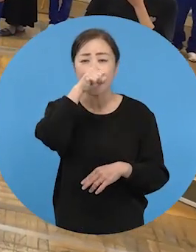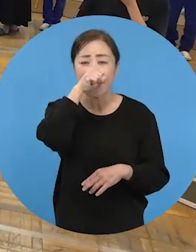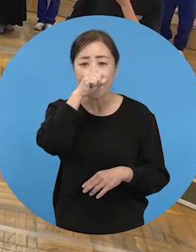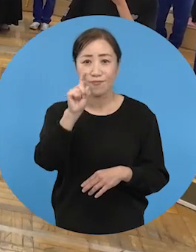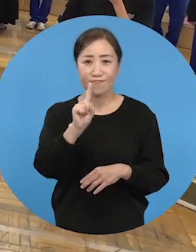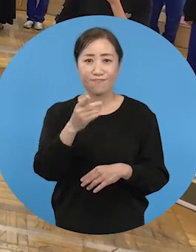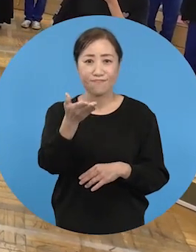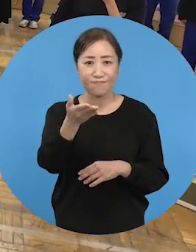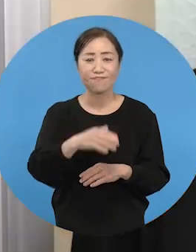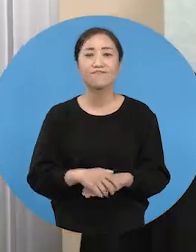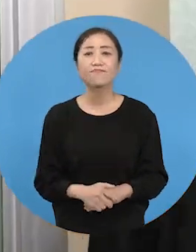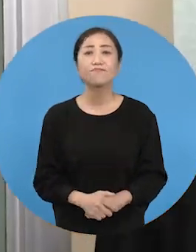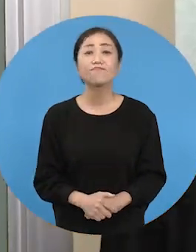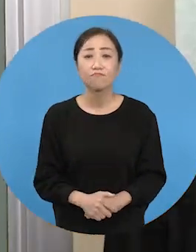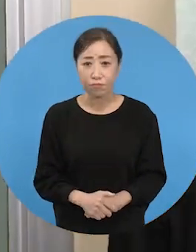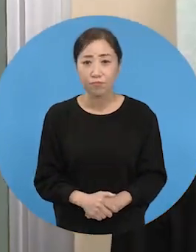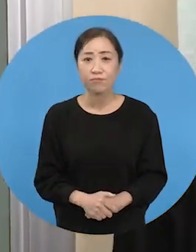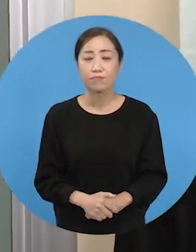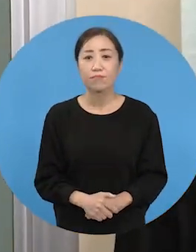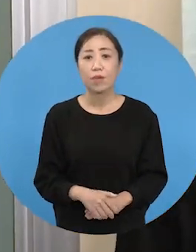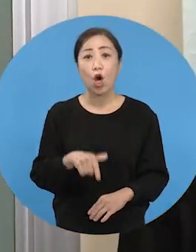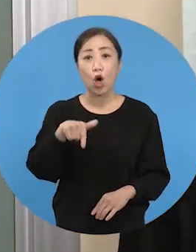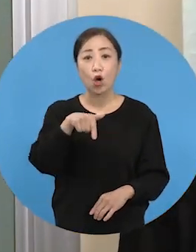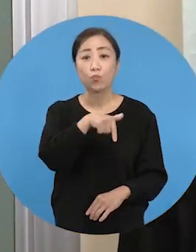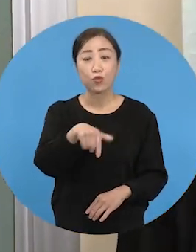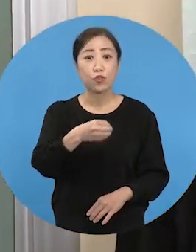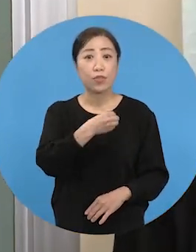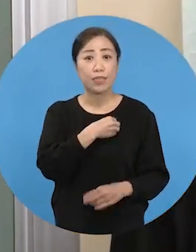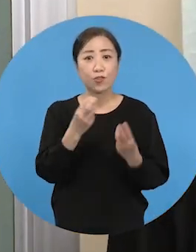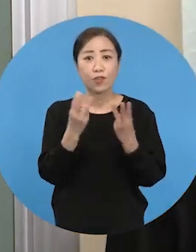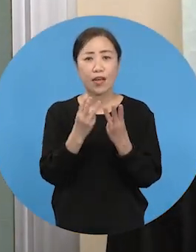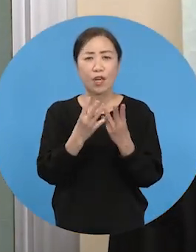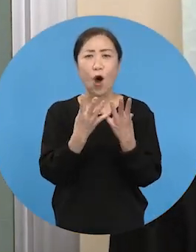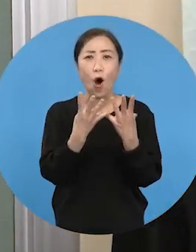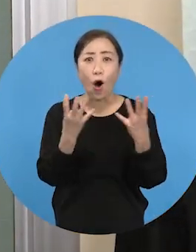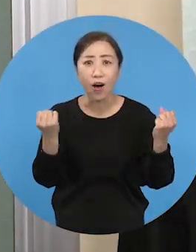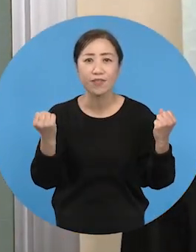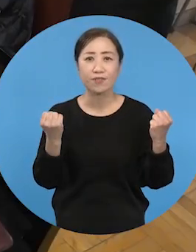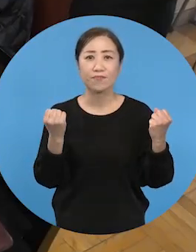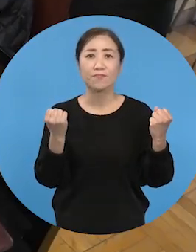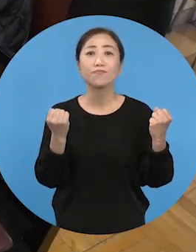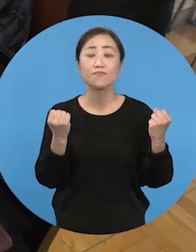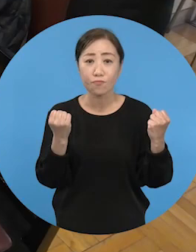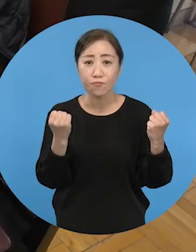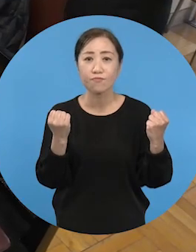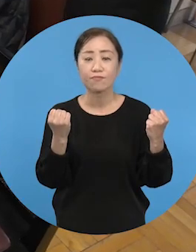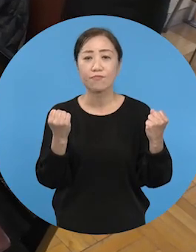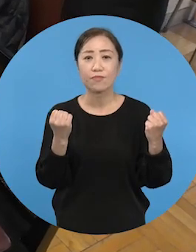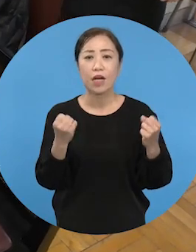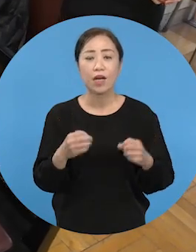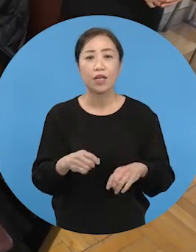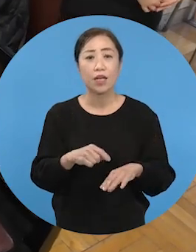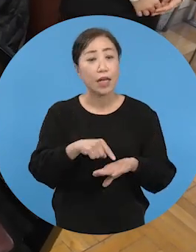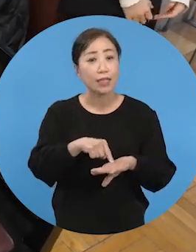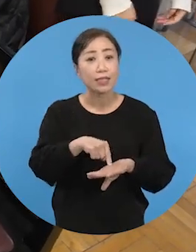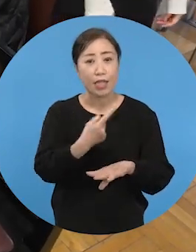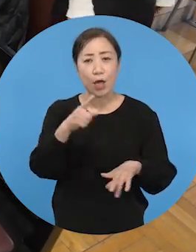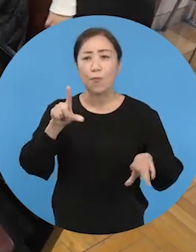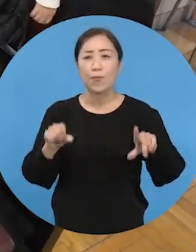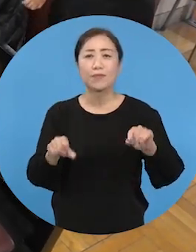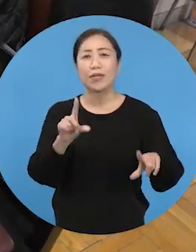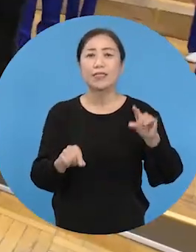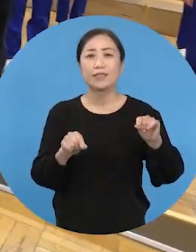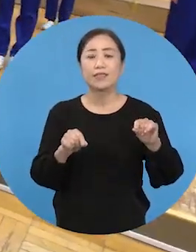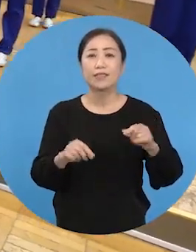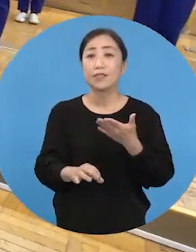なところにあるんでしょうか。 うちの部活結構部員数が多くて、まあ、その分だいぶ個性が豊か